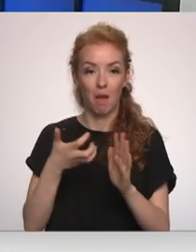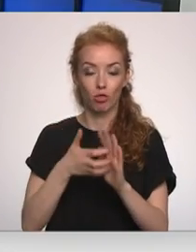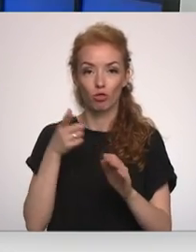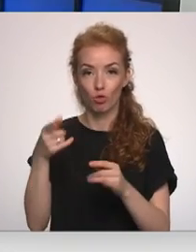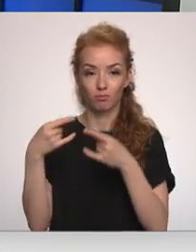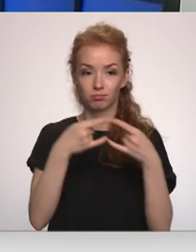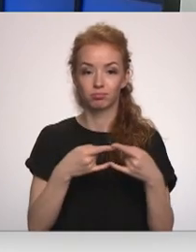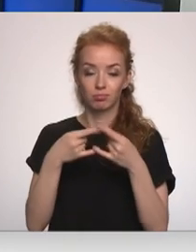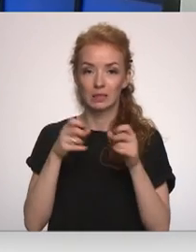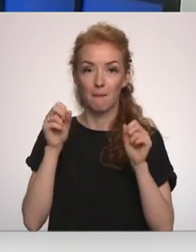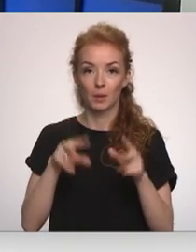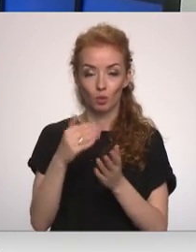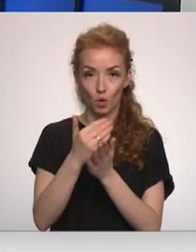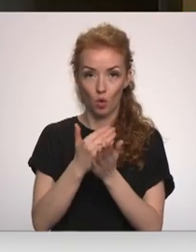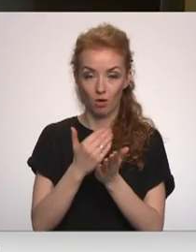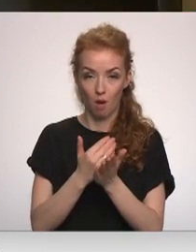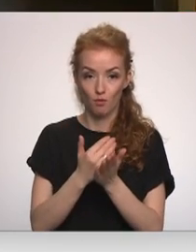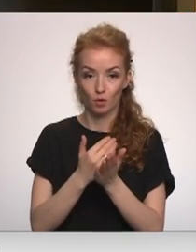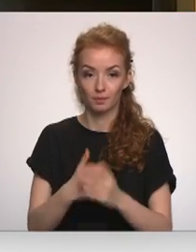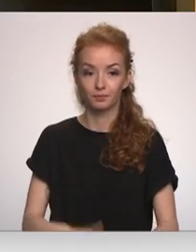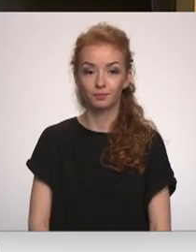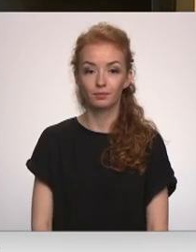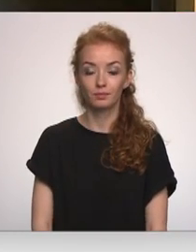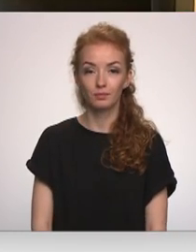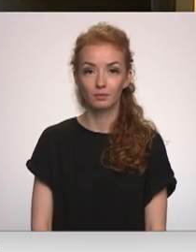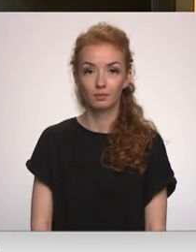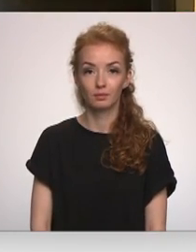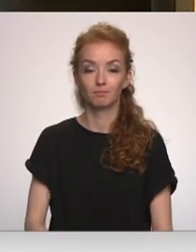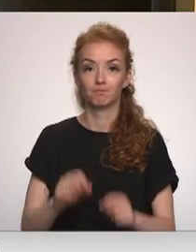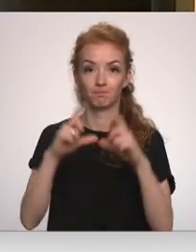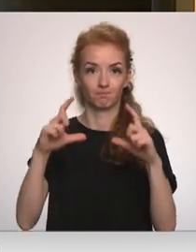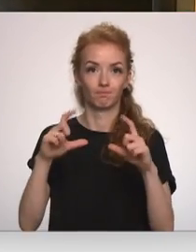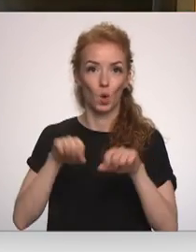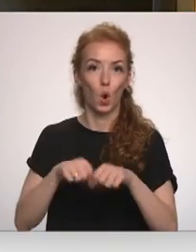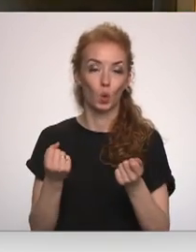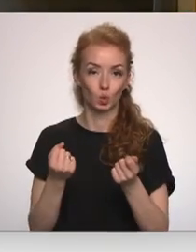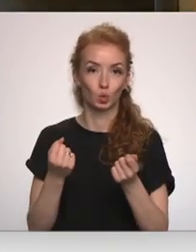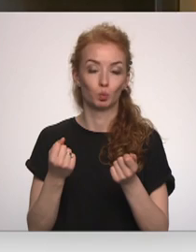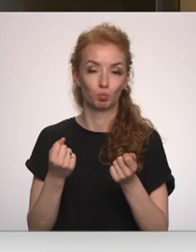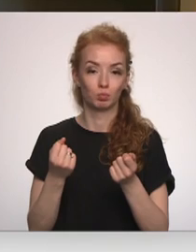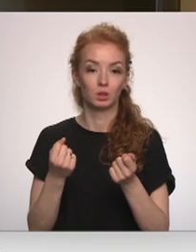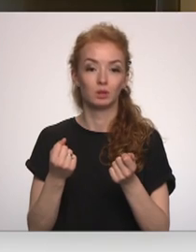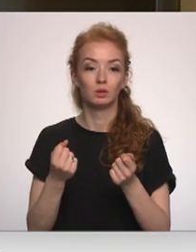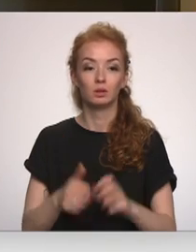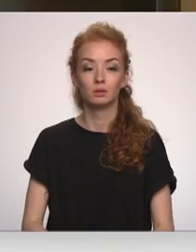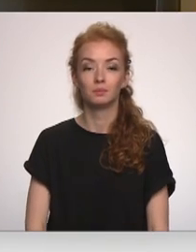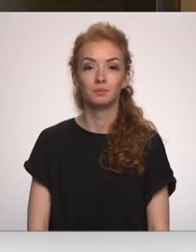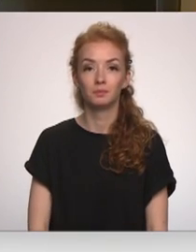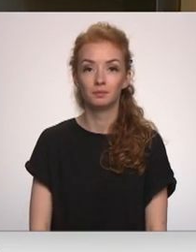attēlu nolasīšanas palīgu Glīmer Boneview. Lūzums jā, dislokācija, nu nē, nu, bet